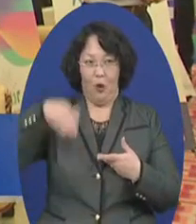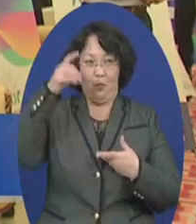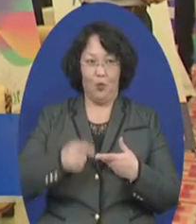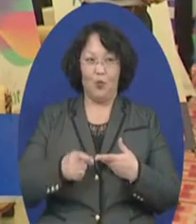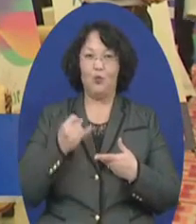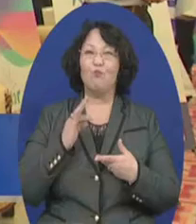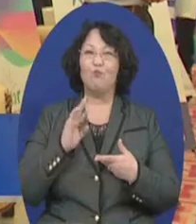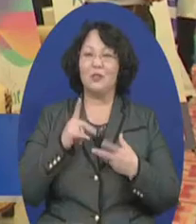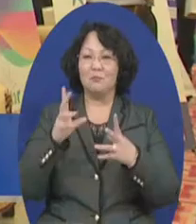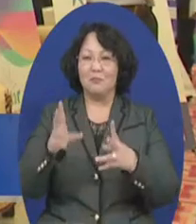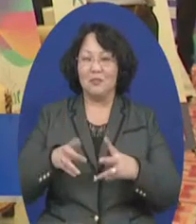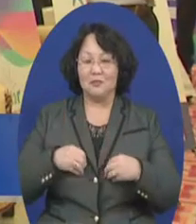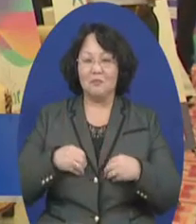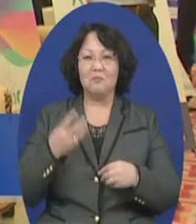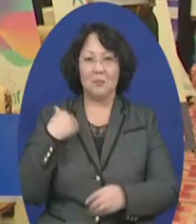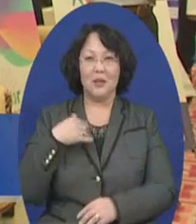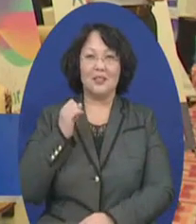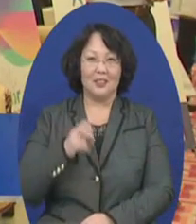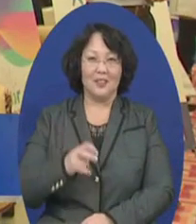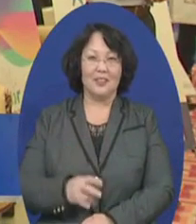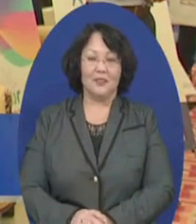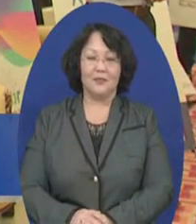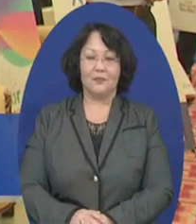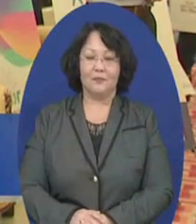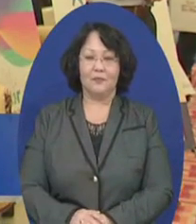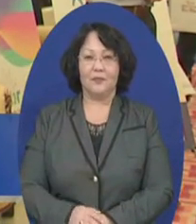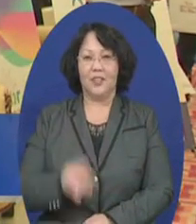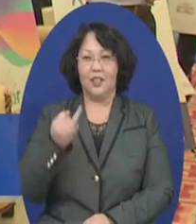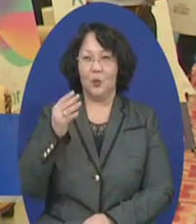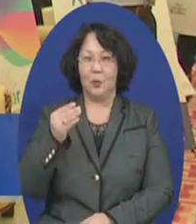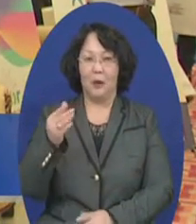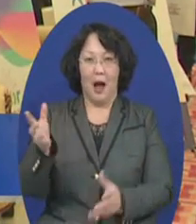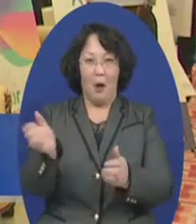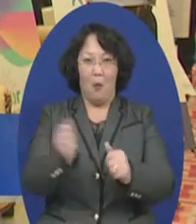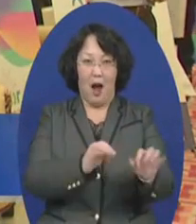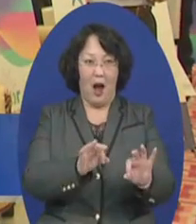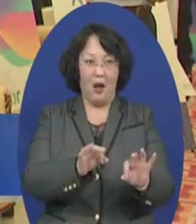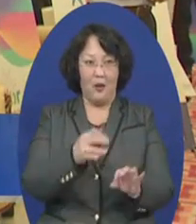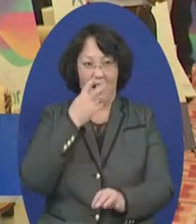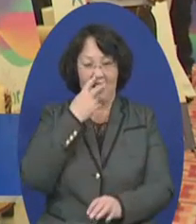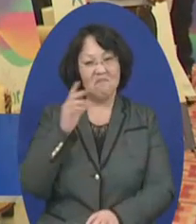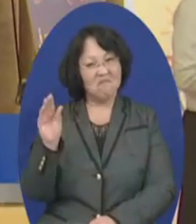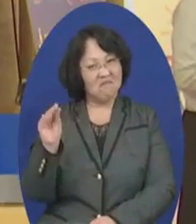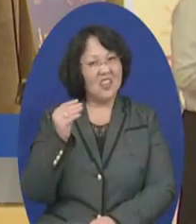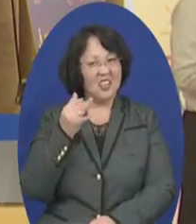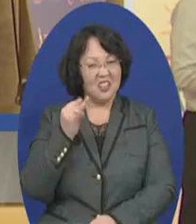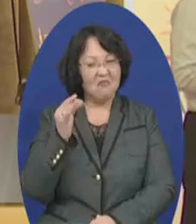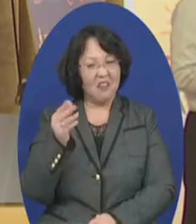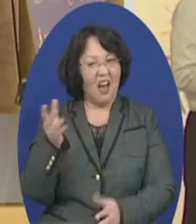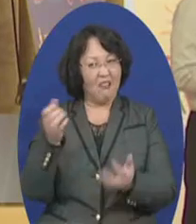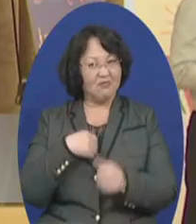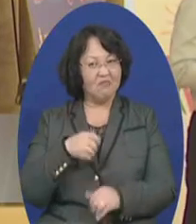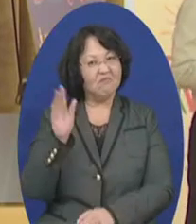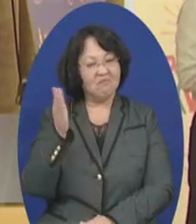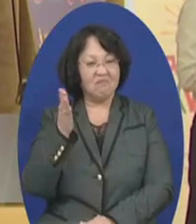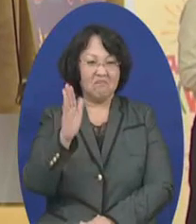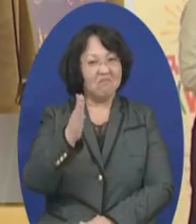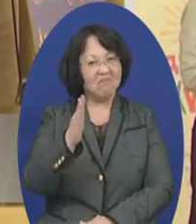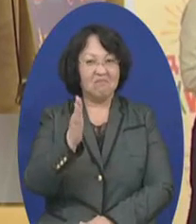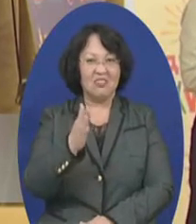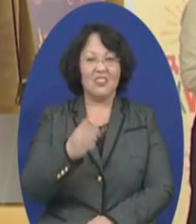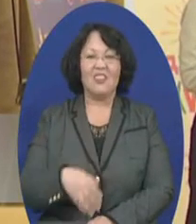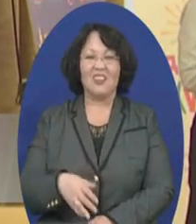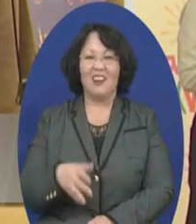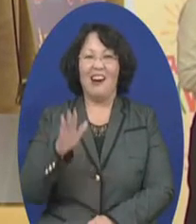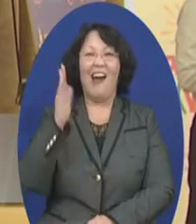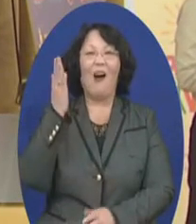хүн болсон шиг л санаж ирсэн. Тэгэл иргэний үйл хаагуу хүүхдүүдтэй жоохон гайхуулаад л гэмүү. Насан би түрээгүй гэсэн иргэний үйл